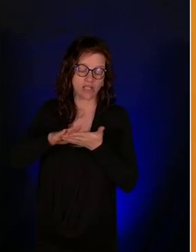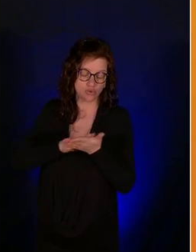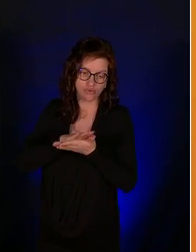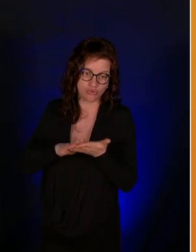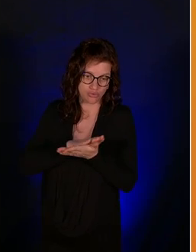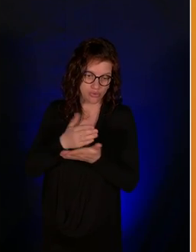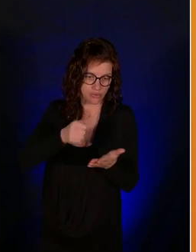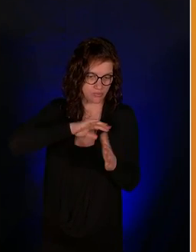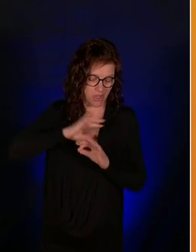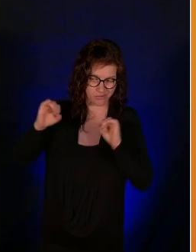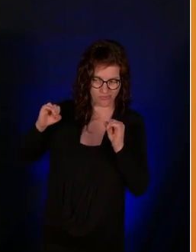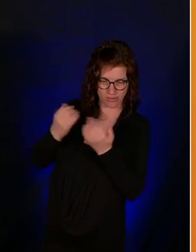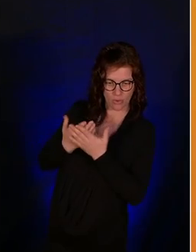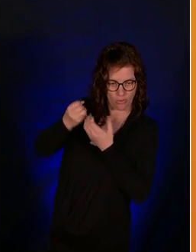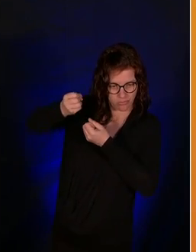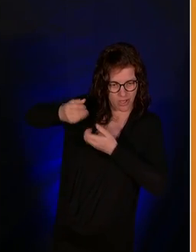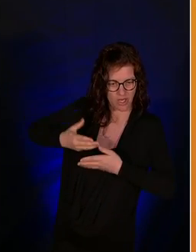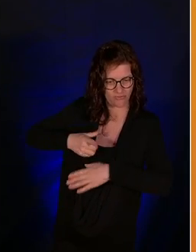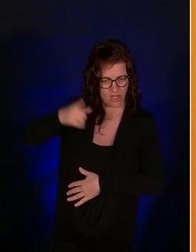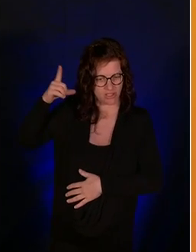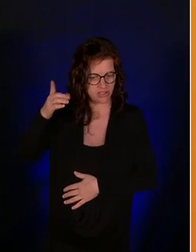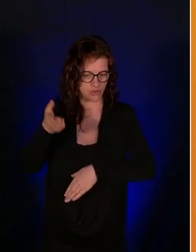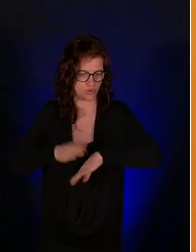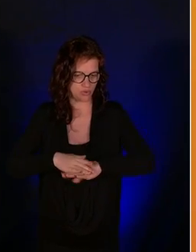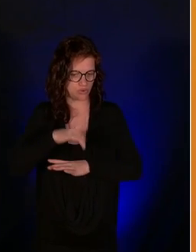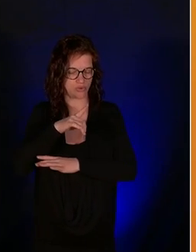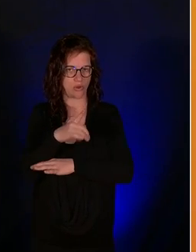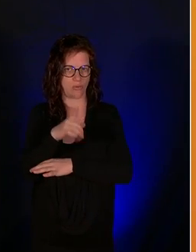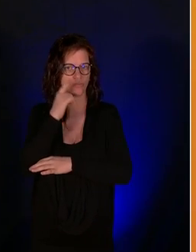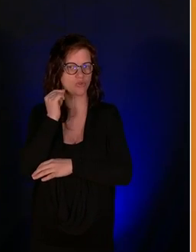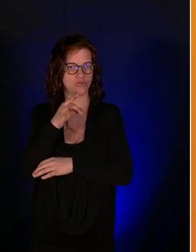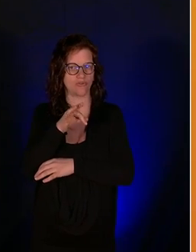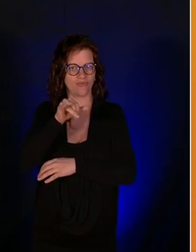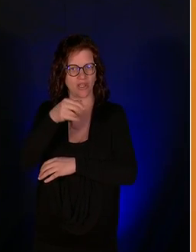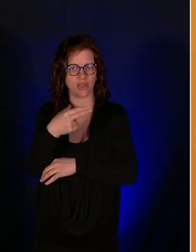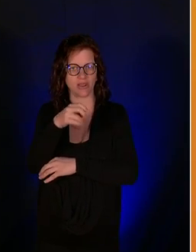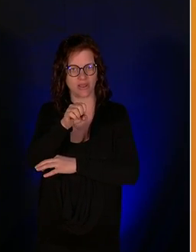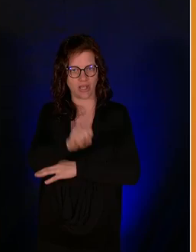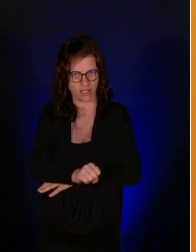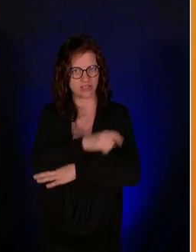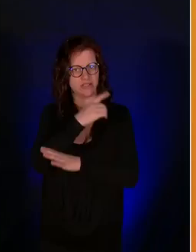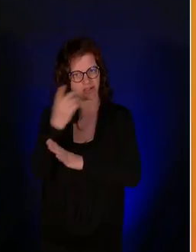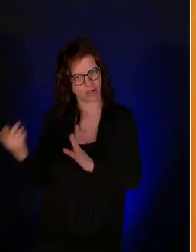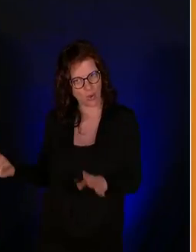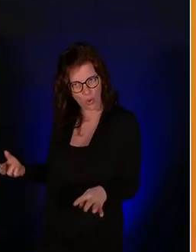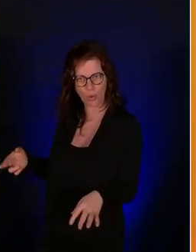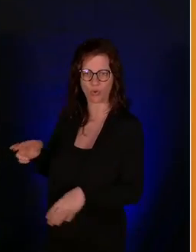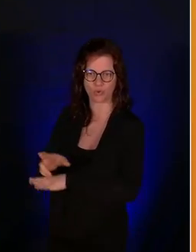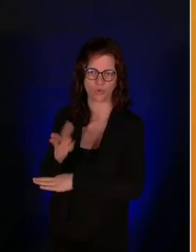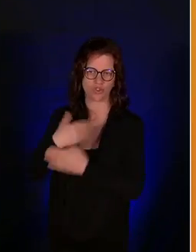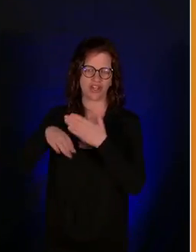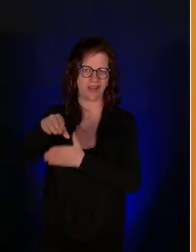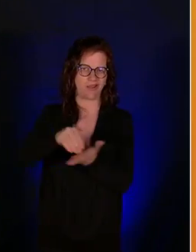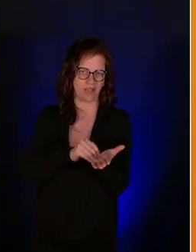à l'incident qui s'est produit. Et donc Ludovic Finez est réintégré dans la rédaction du Peuple.